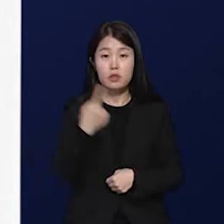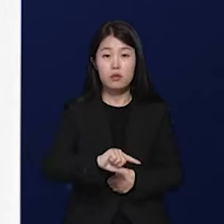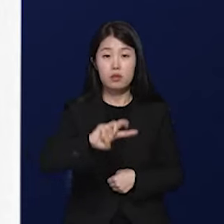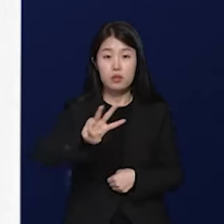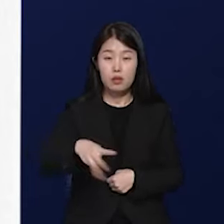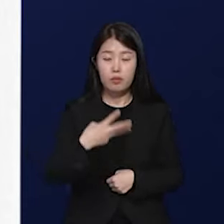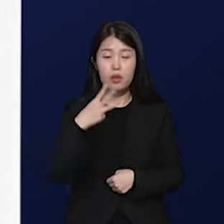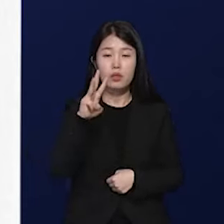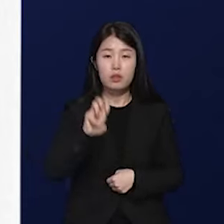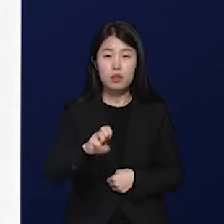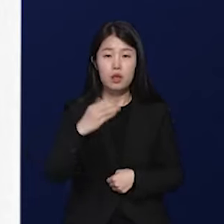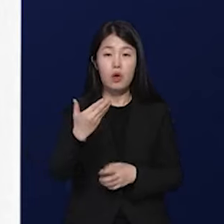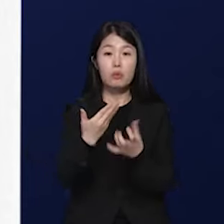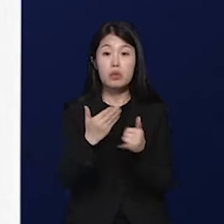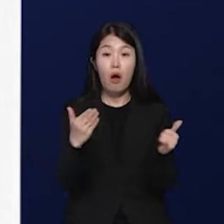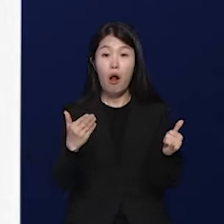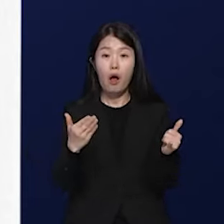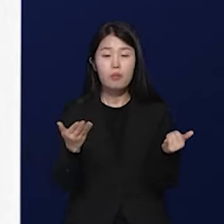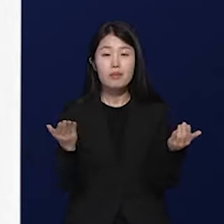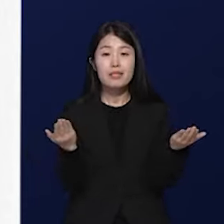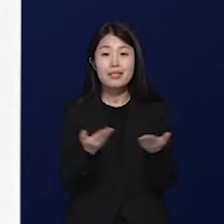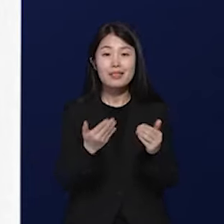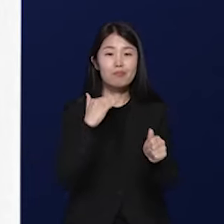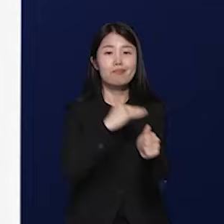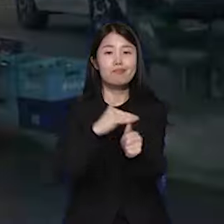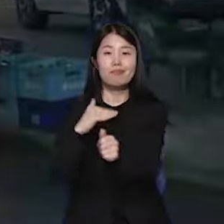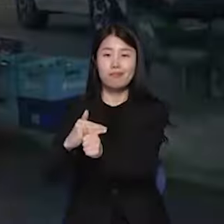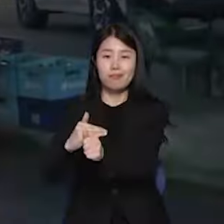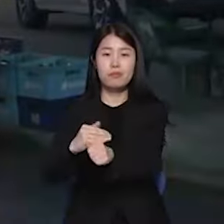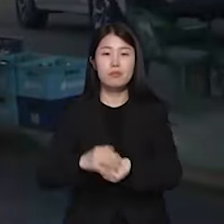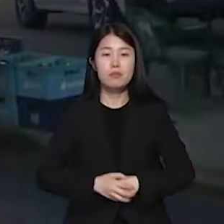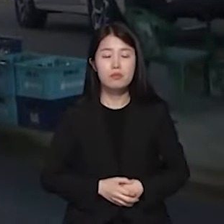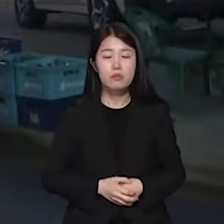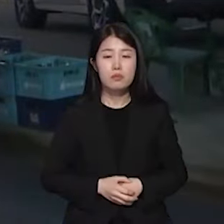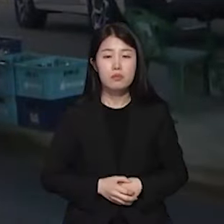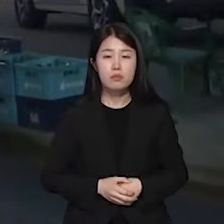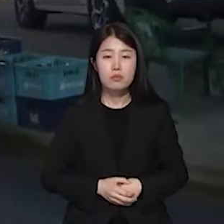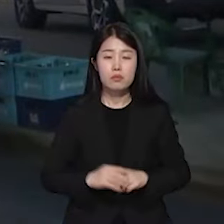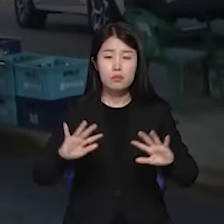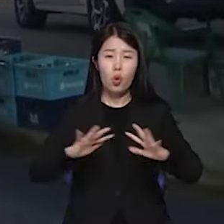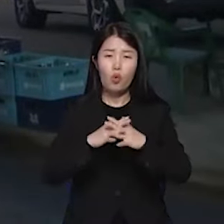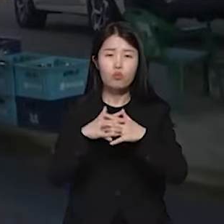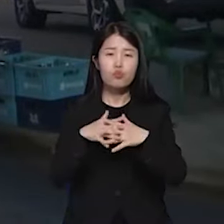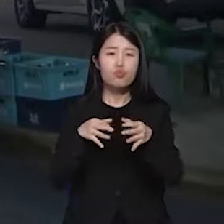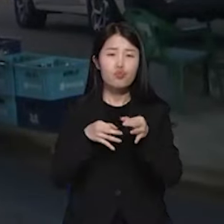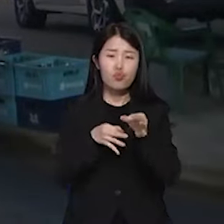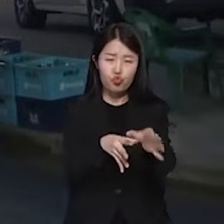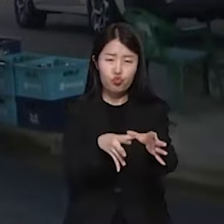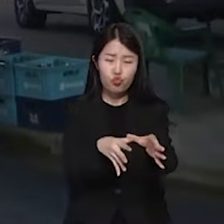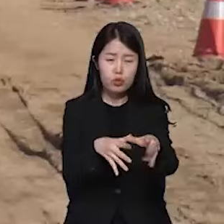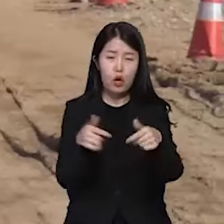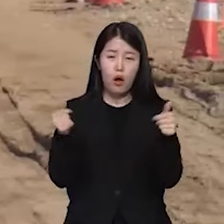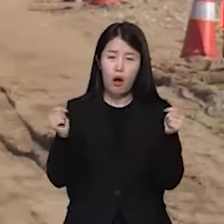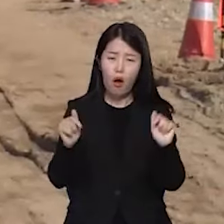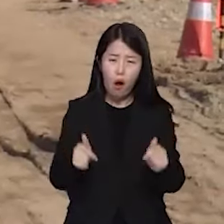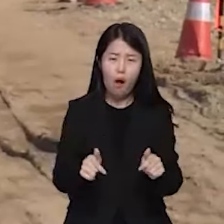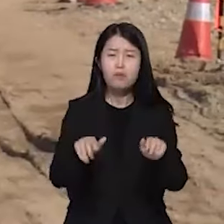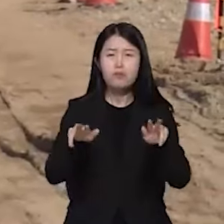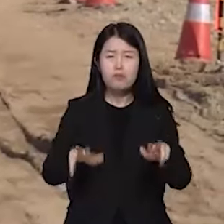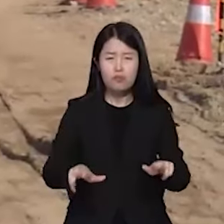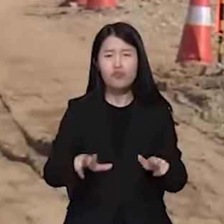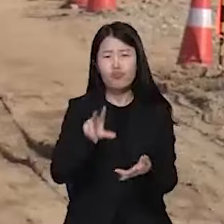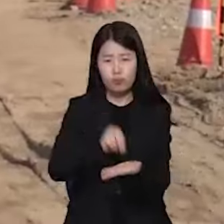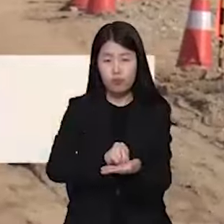139명의 일자리도 사라질 것이라고 덧붙였습니다 이 같은 건설 투자 감소 전망이 점차 현실화가 되고